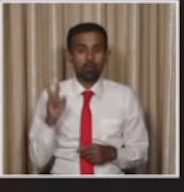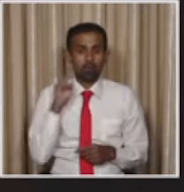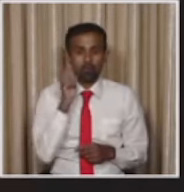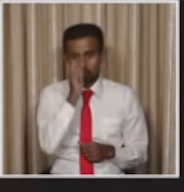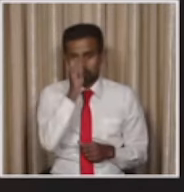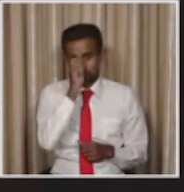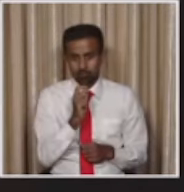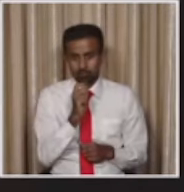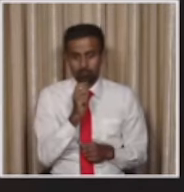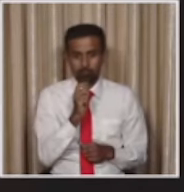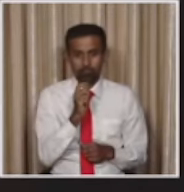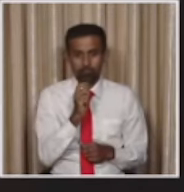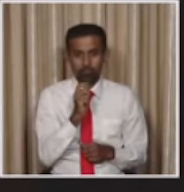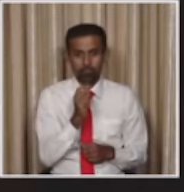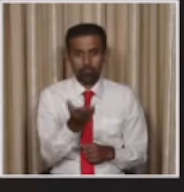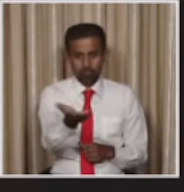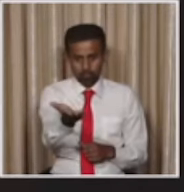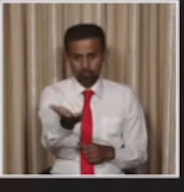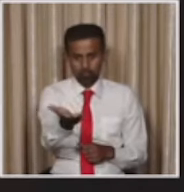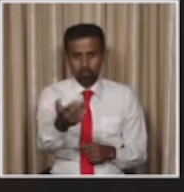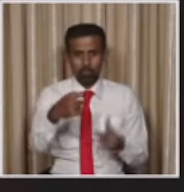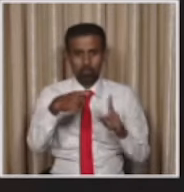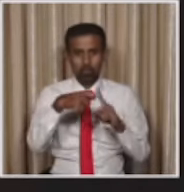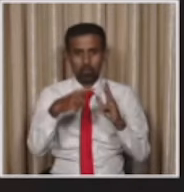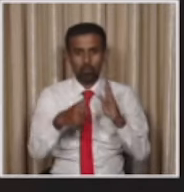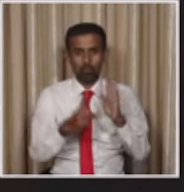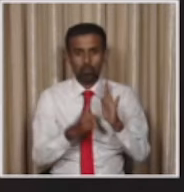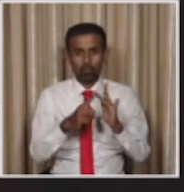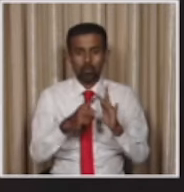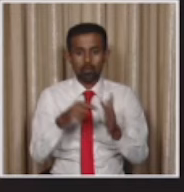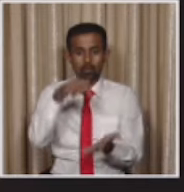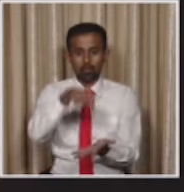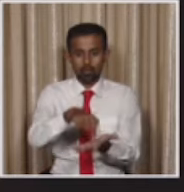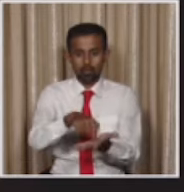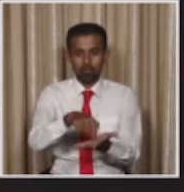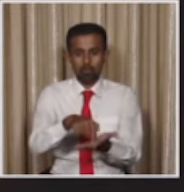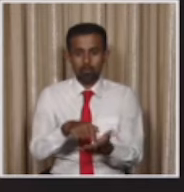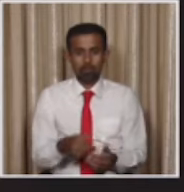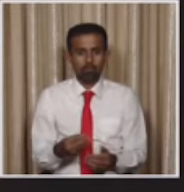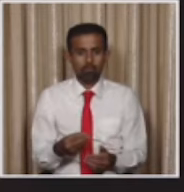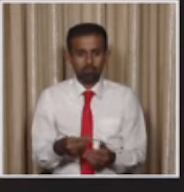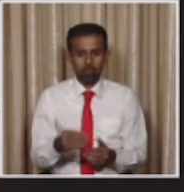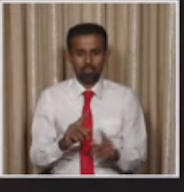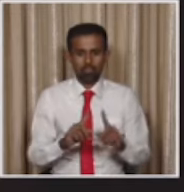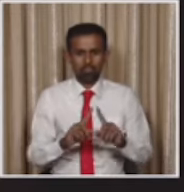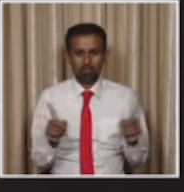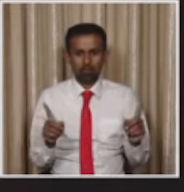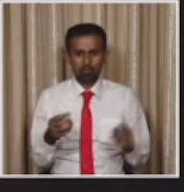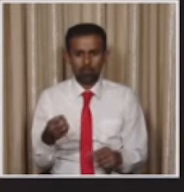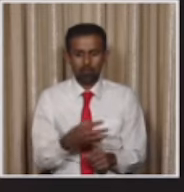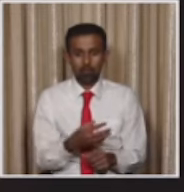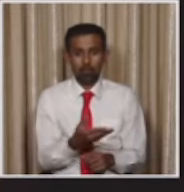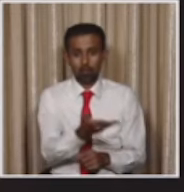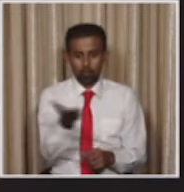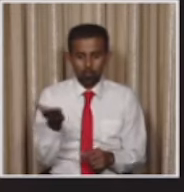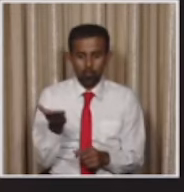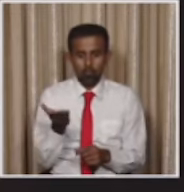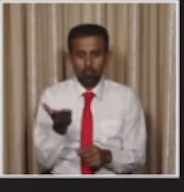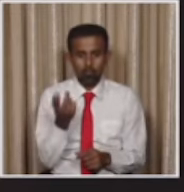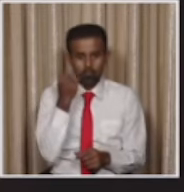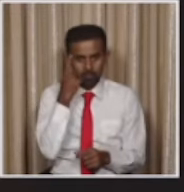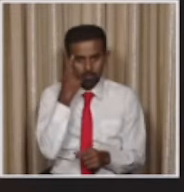ජනාධිපතිතුමා තමුන්නාසෙත් ඉන්න කුලියාපිටිය නගරේ දැන් 10 වෙනිදාට අපි දන්න හැටියට තමුන්නාසෙත් මම